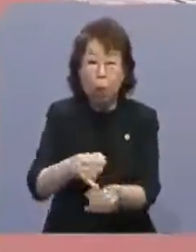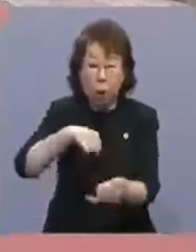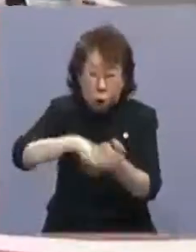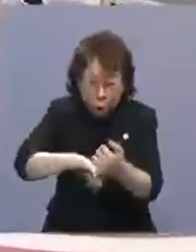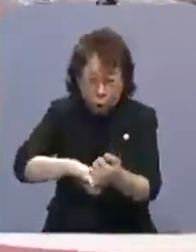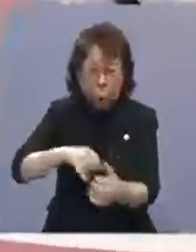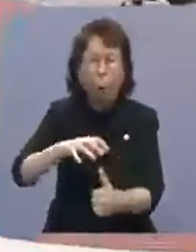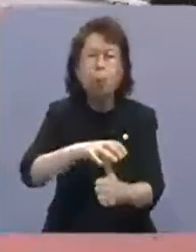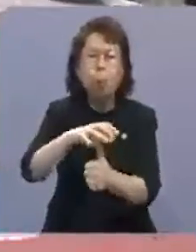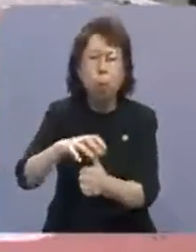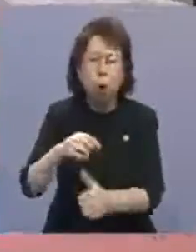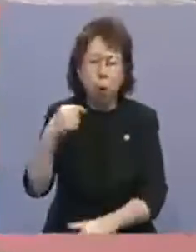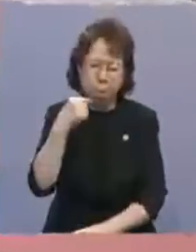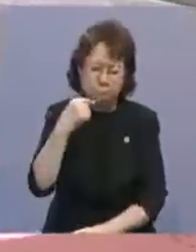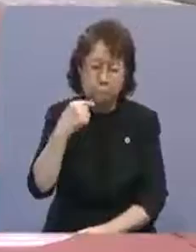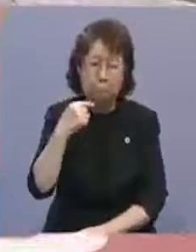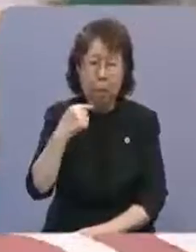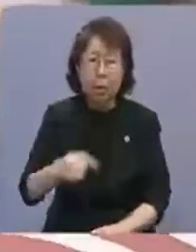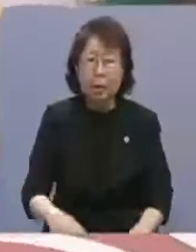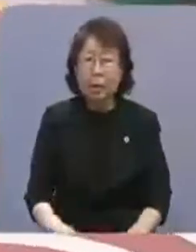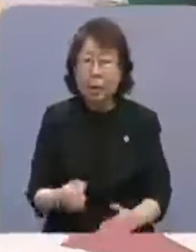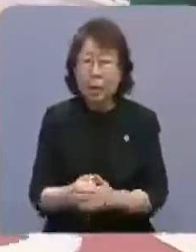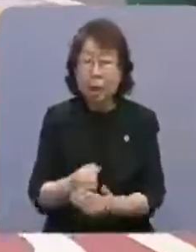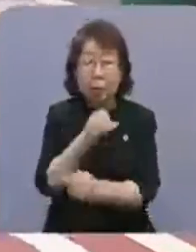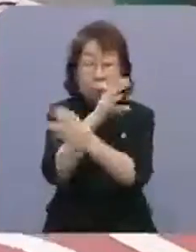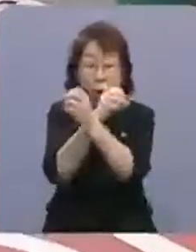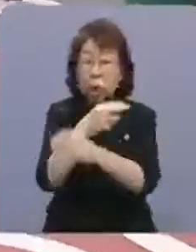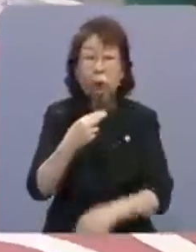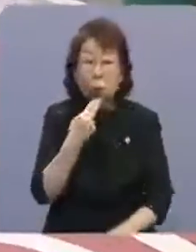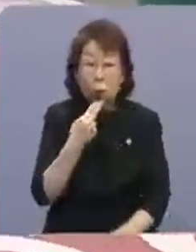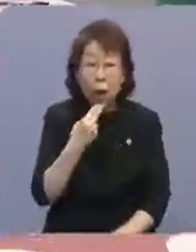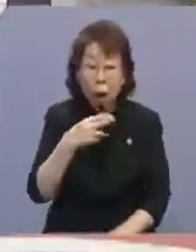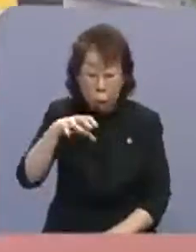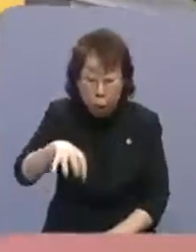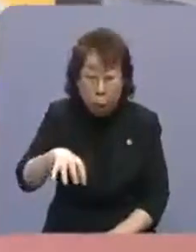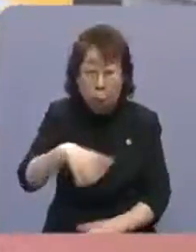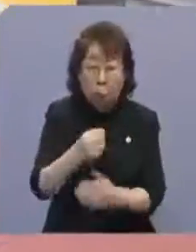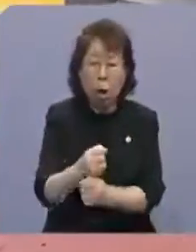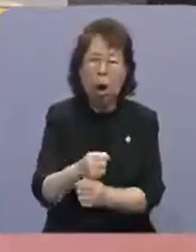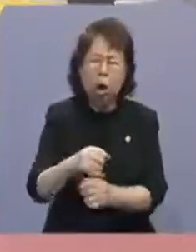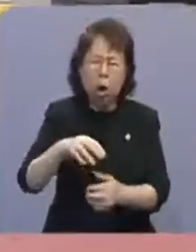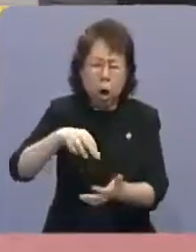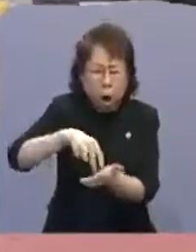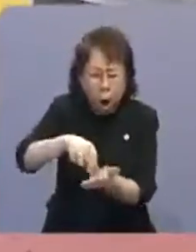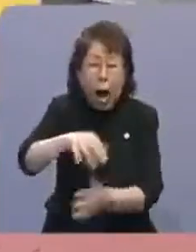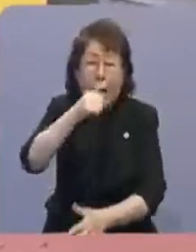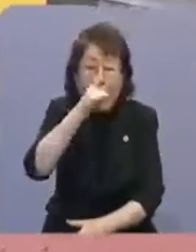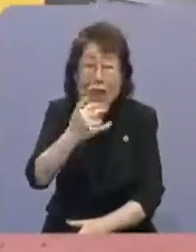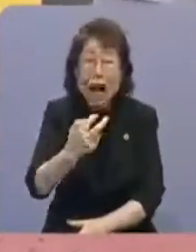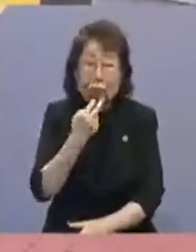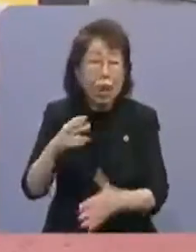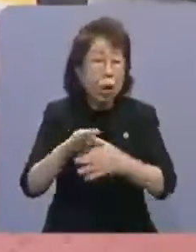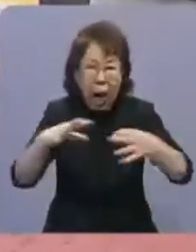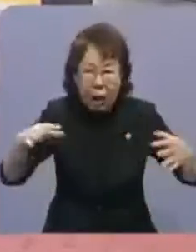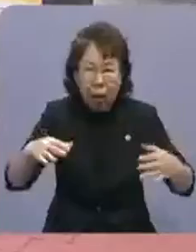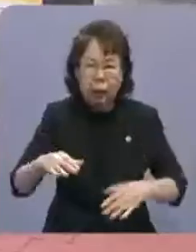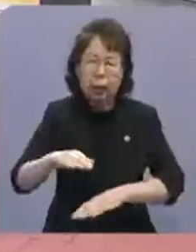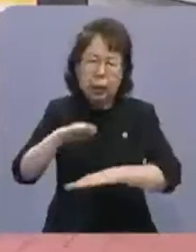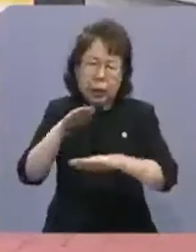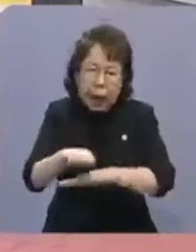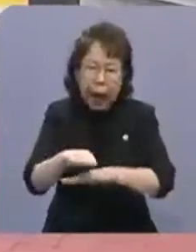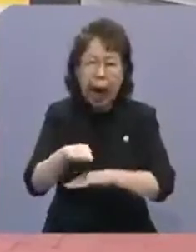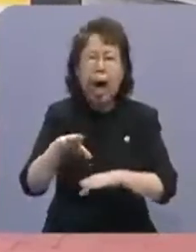보호 의무가 한층 강화됩니다. 이렇게 신호등이 없는 횡단보도에서는 보행자가 있거나 없거나 차를 반드시